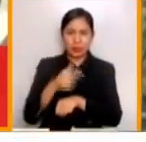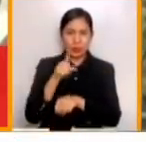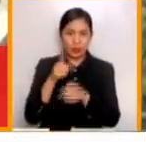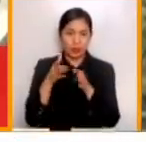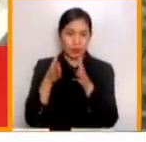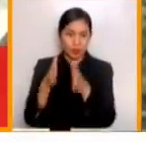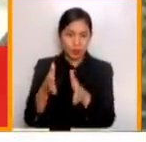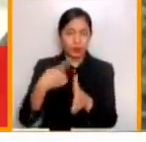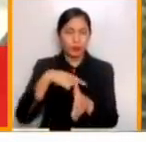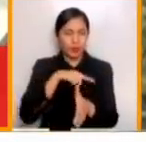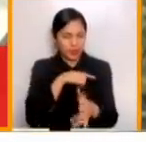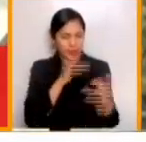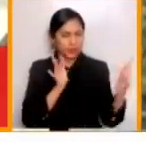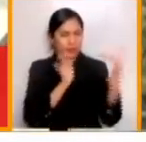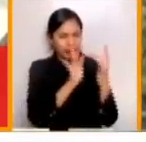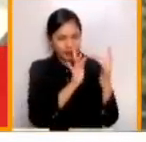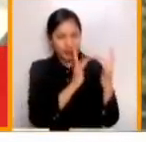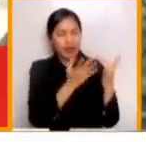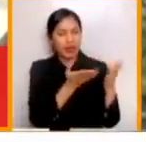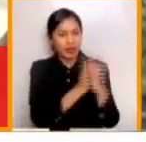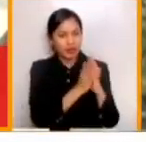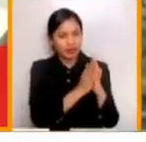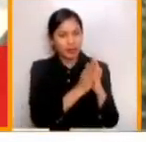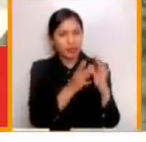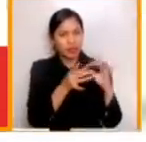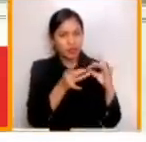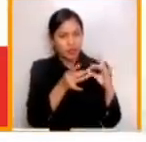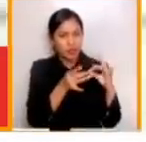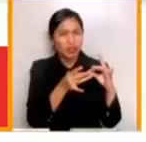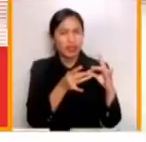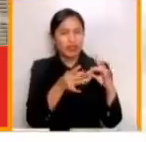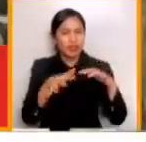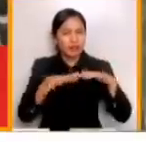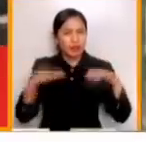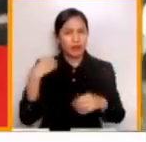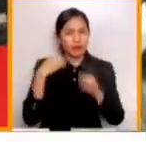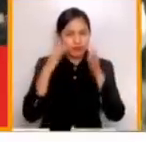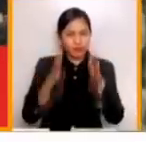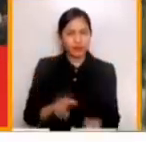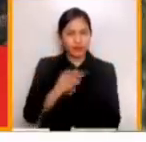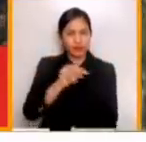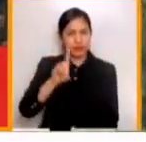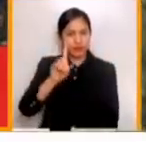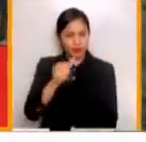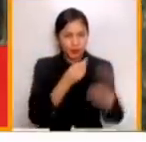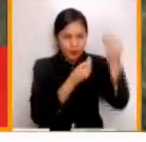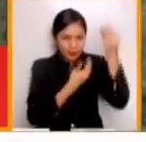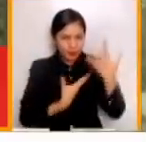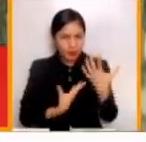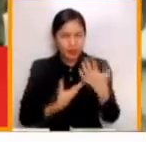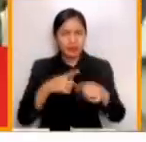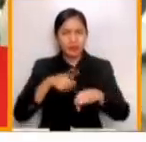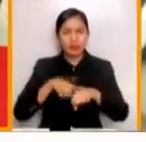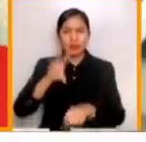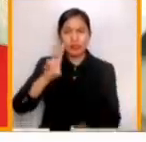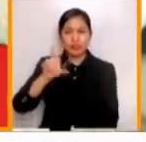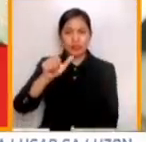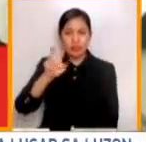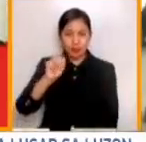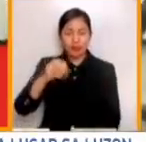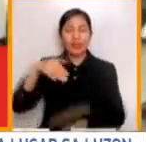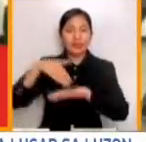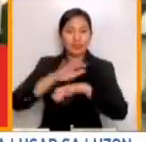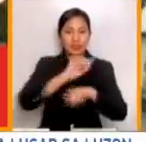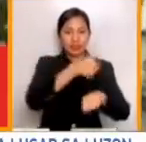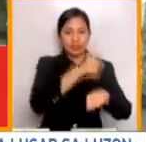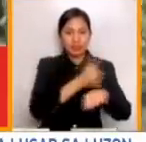tayo kay Emmanuel Miro, ang traffic operation officer ng MMDA. At ang sabi niya sa atin, alas 6 ng umaga yung deployment ng mga tauhan ng MMDA